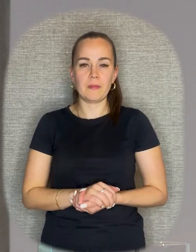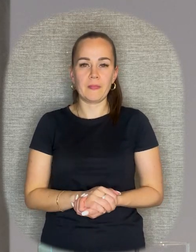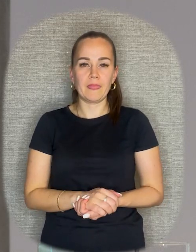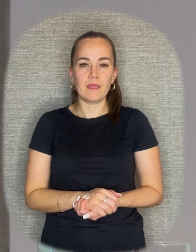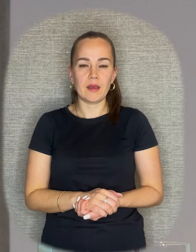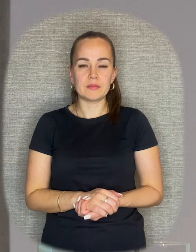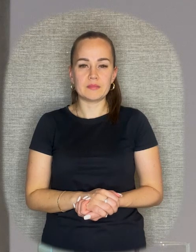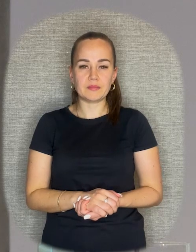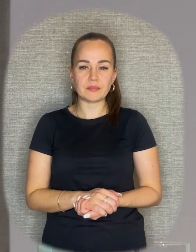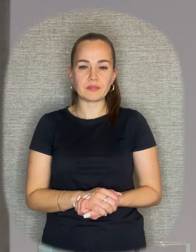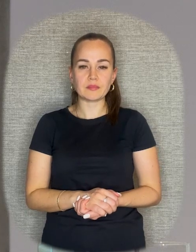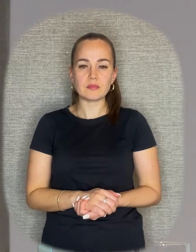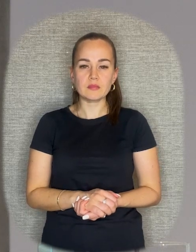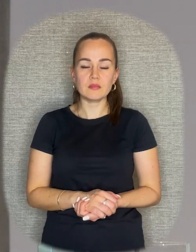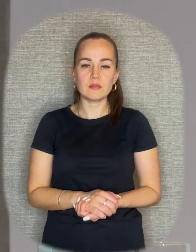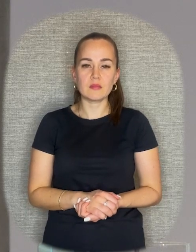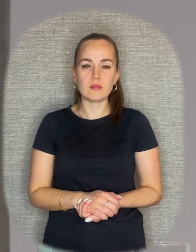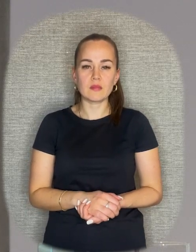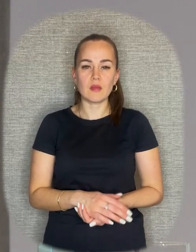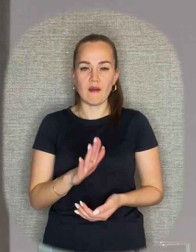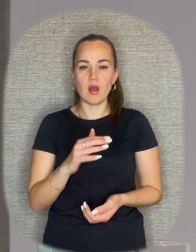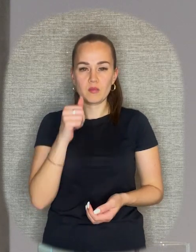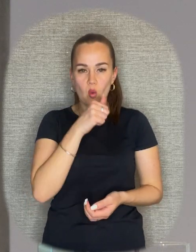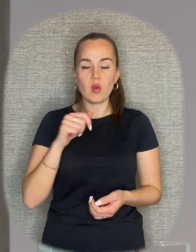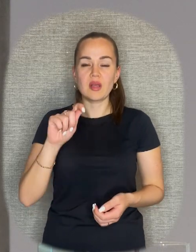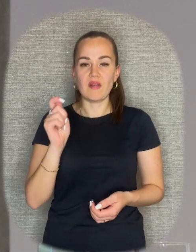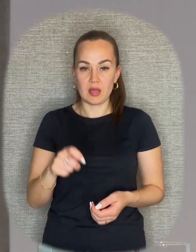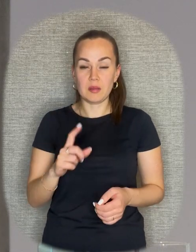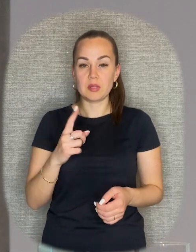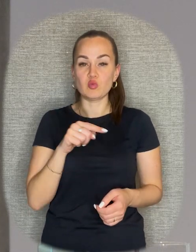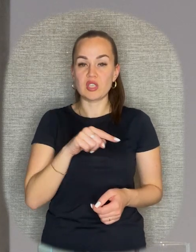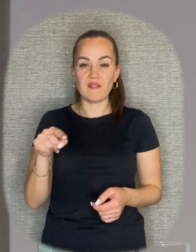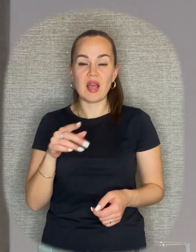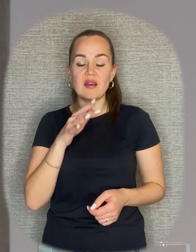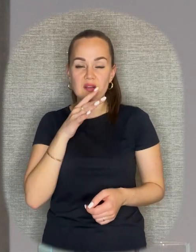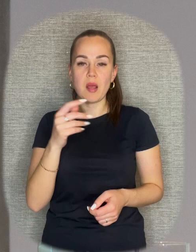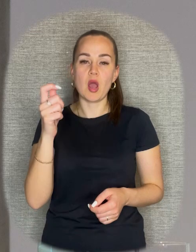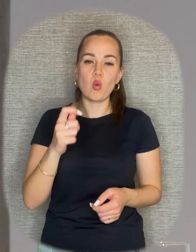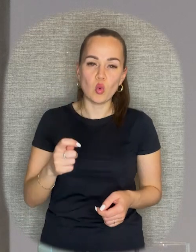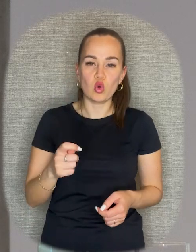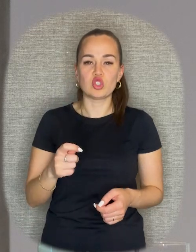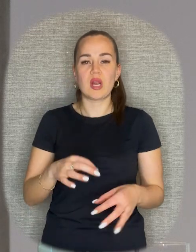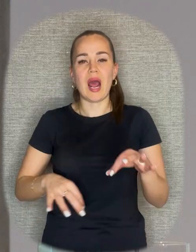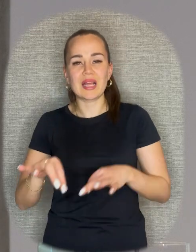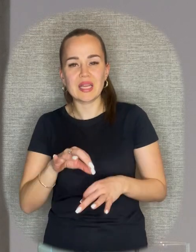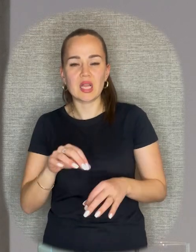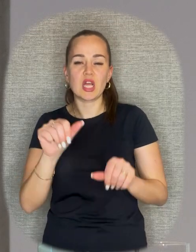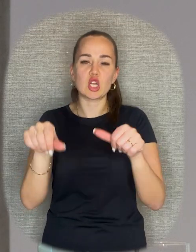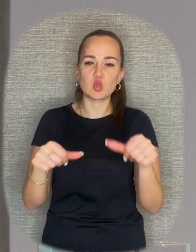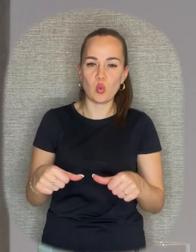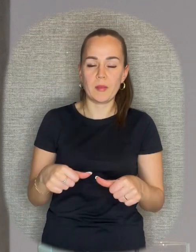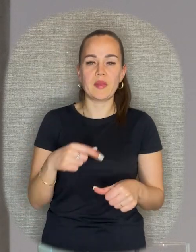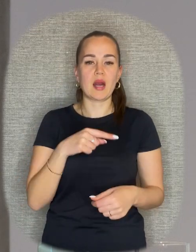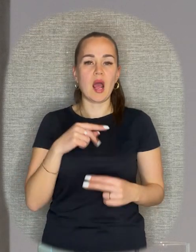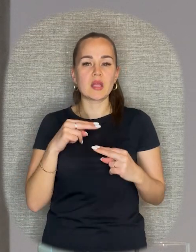свойственный Советскому искусству И не только Советскому искусству в годы войны поскольку в это время и художники архитекторы